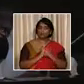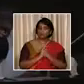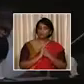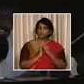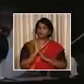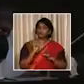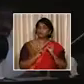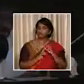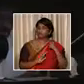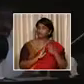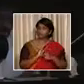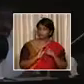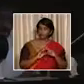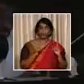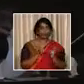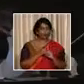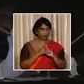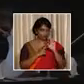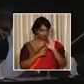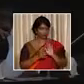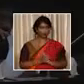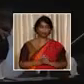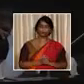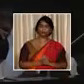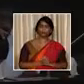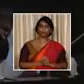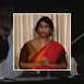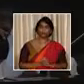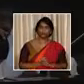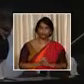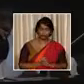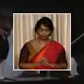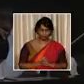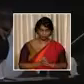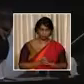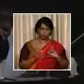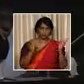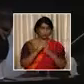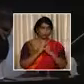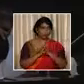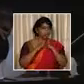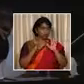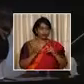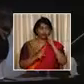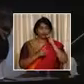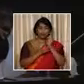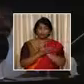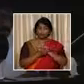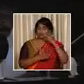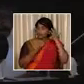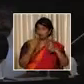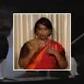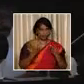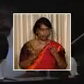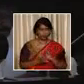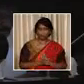யுத்தம் நடந்தது சரி இங்கே ஒரு இனப்படுகொலை நடைபெறவில்லை அல்லது இங்கே மக்கள் மீதான ரசாயன குண்டுகள் வீசப்படவில்லை